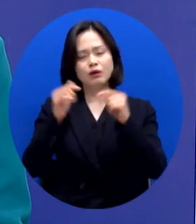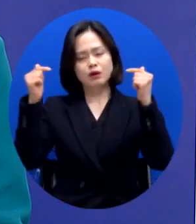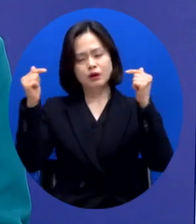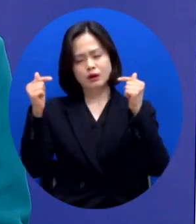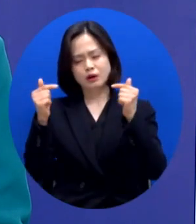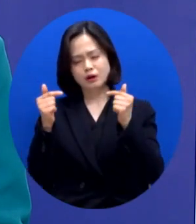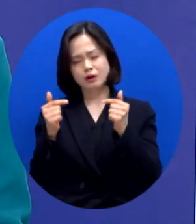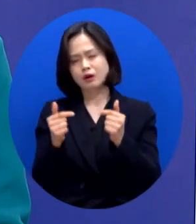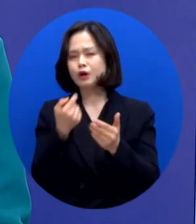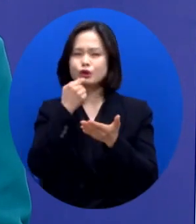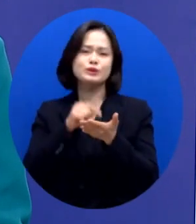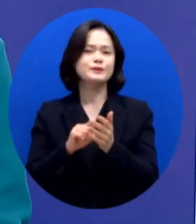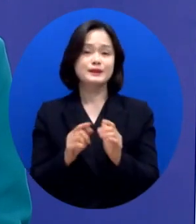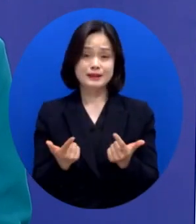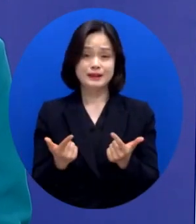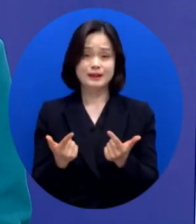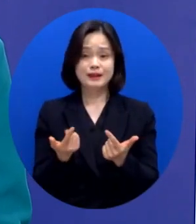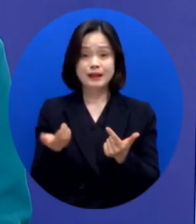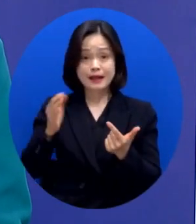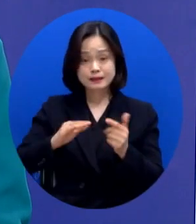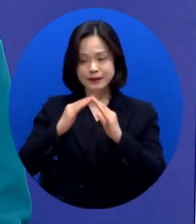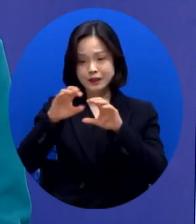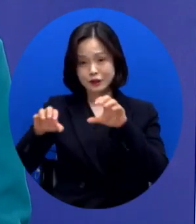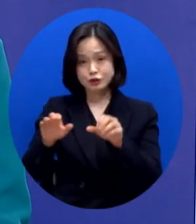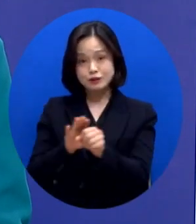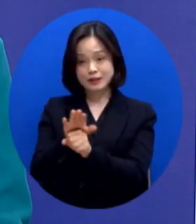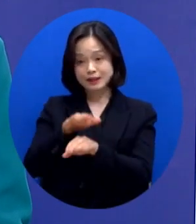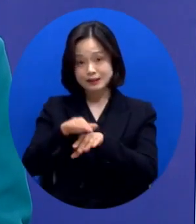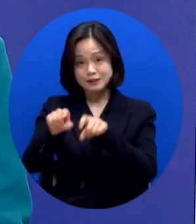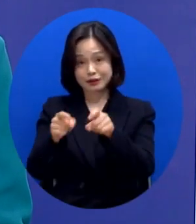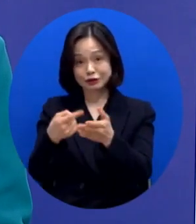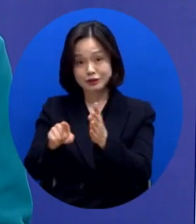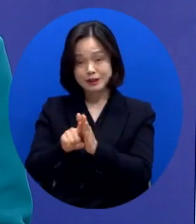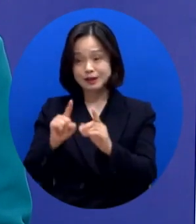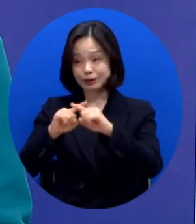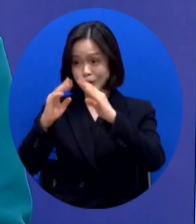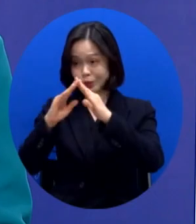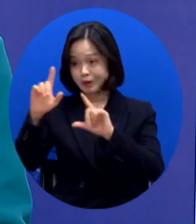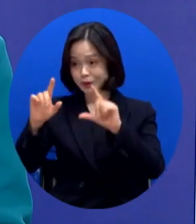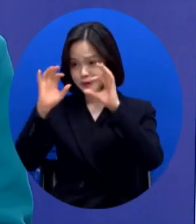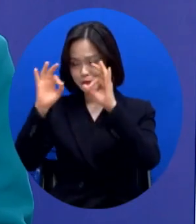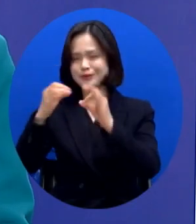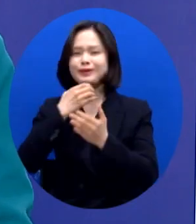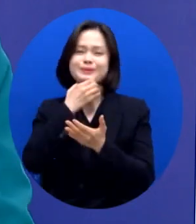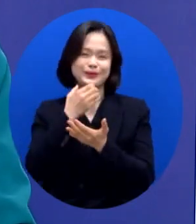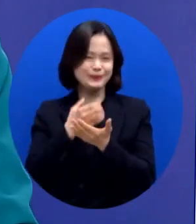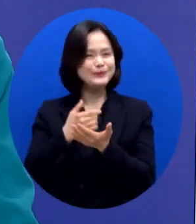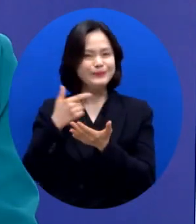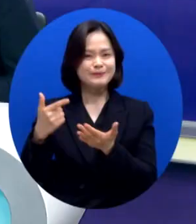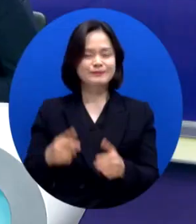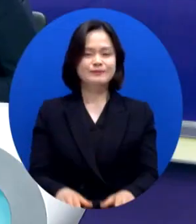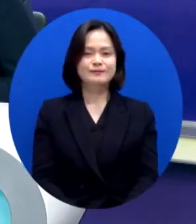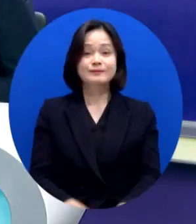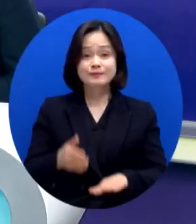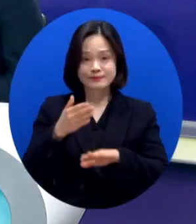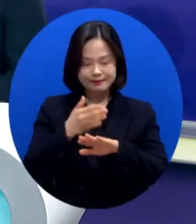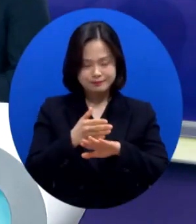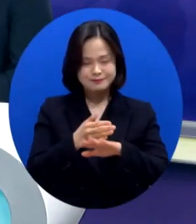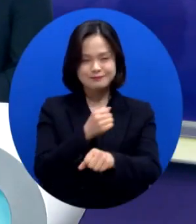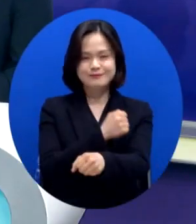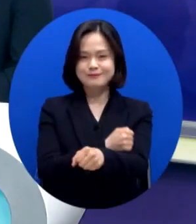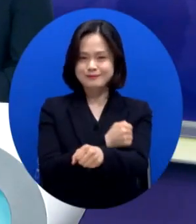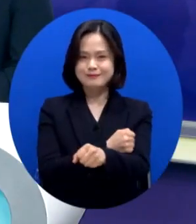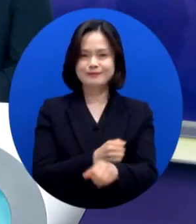어려운 상황에서도 이웃사랑을 실천하기 위한 한국교회의 모습이 돋보이는 것 같습니다. 장현수 기자 잘 들었습니다.